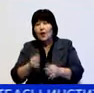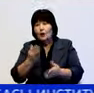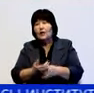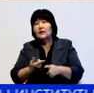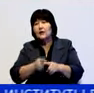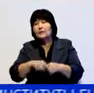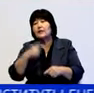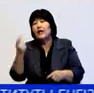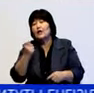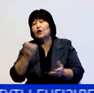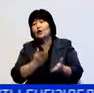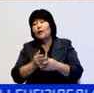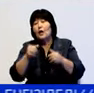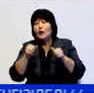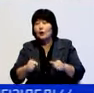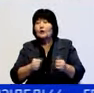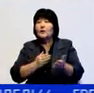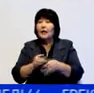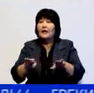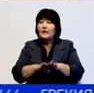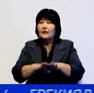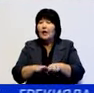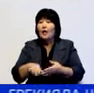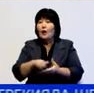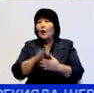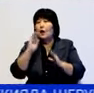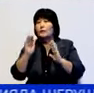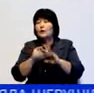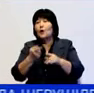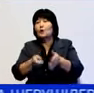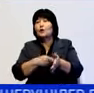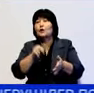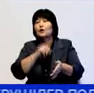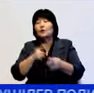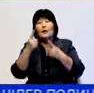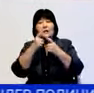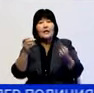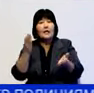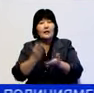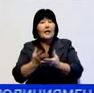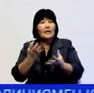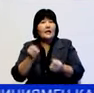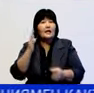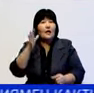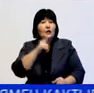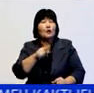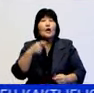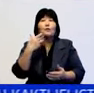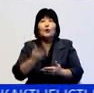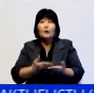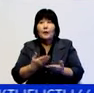Әлеуметтік экономикалық бағытта да, құқықтық бағытта да. Қоғамдық тыңдауда осы зерттеу жұмысы жария етілді. Және алдағы уақытта бұл